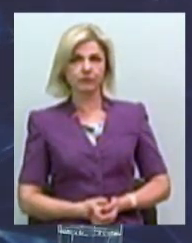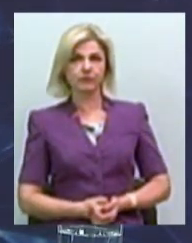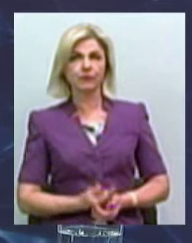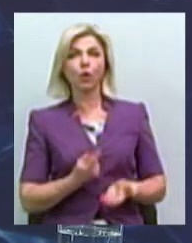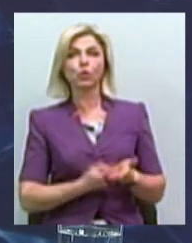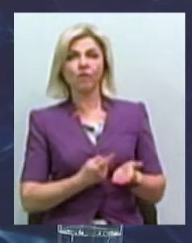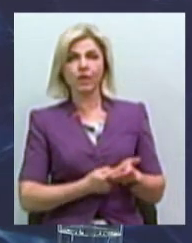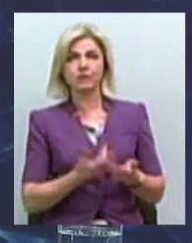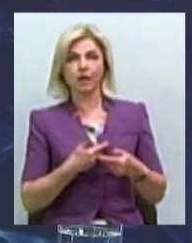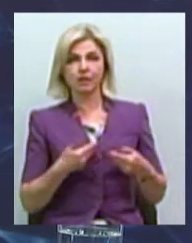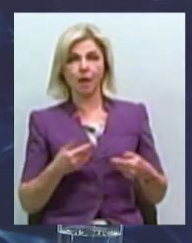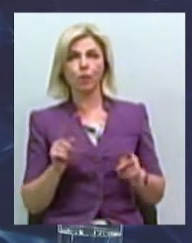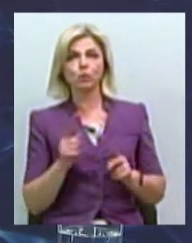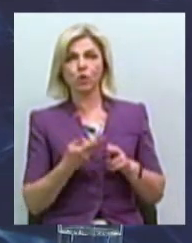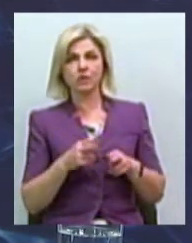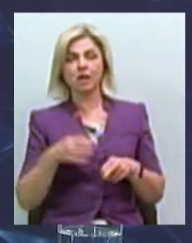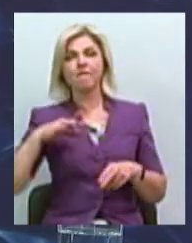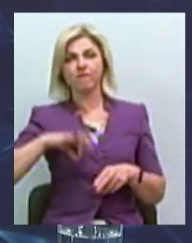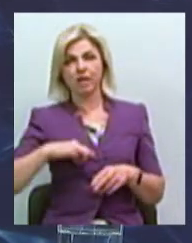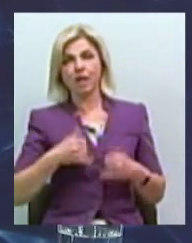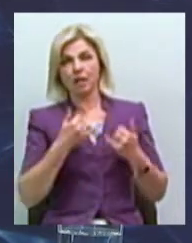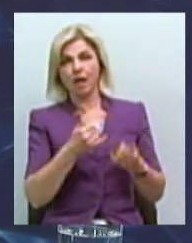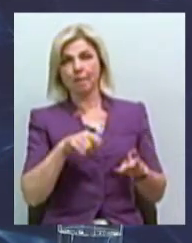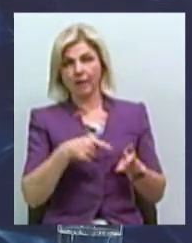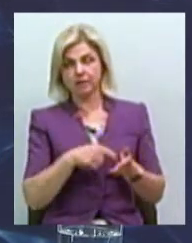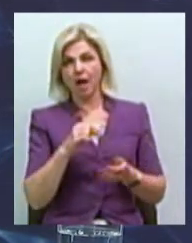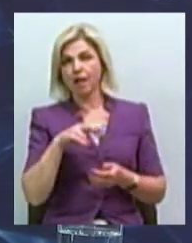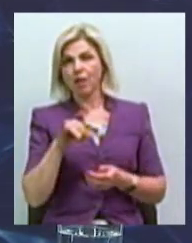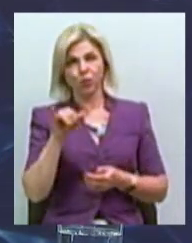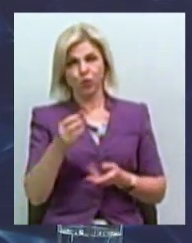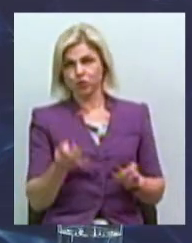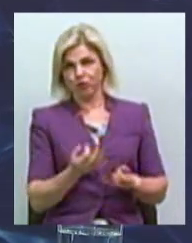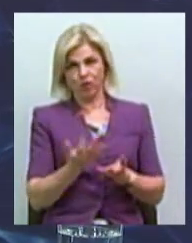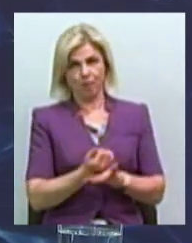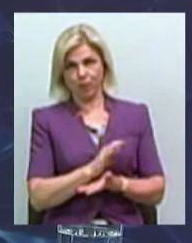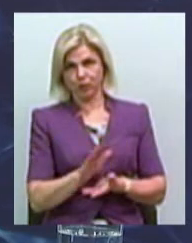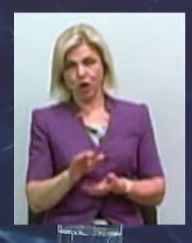довести нам, що це дуже вигідно для міста, але в нього нічого не виходило, тому що крім